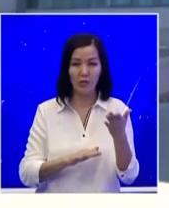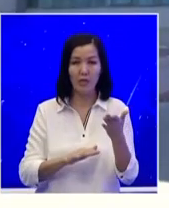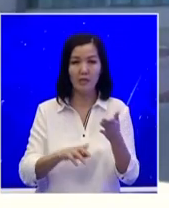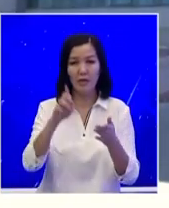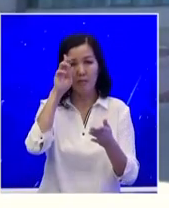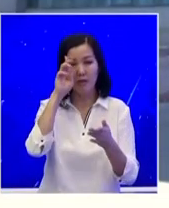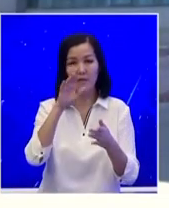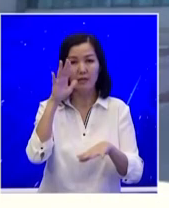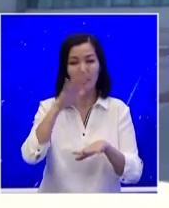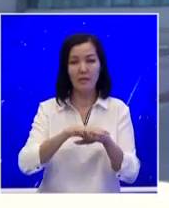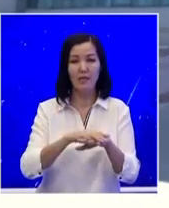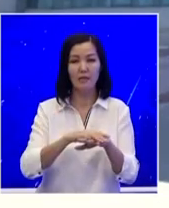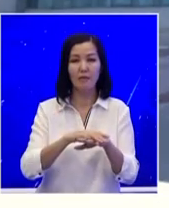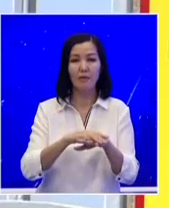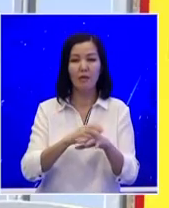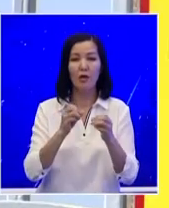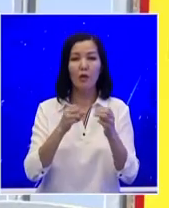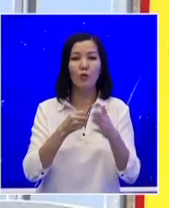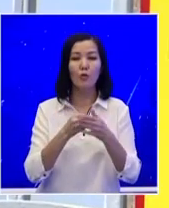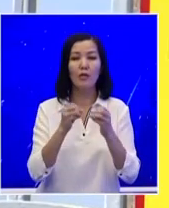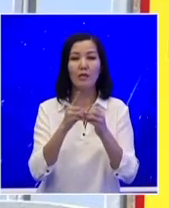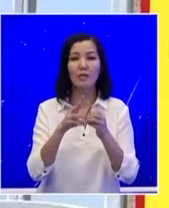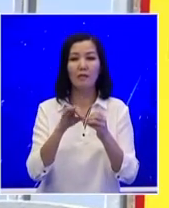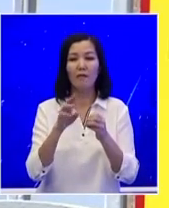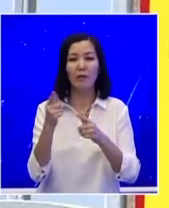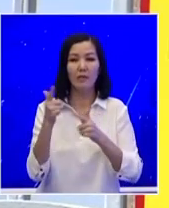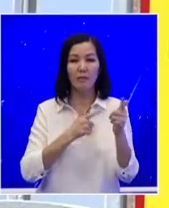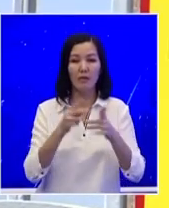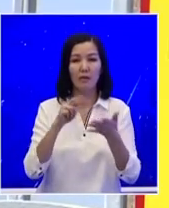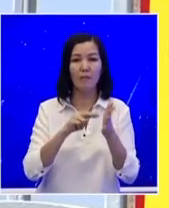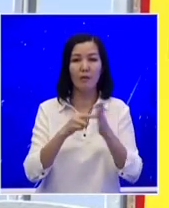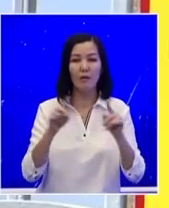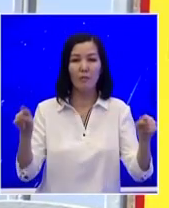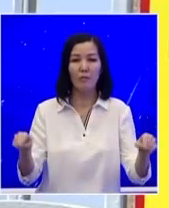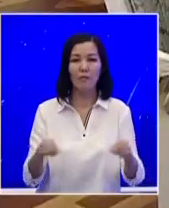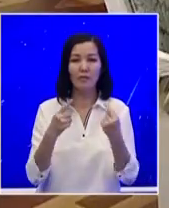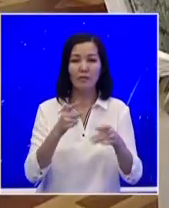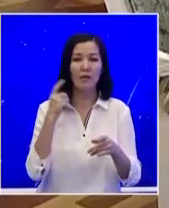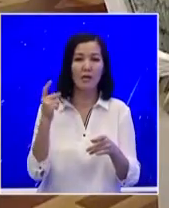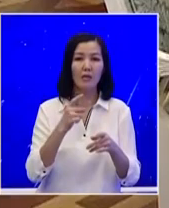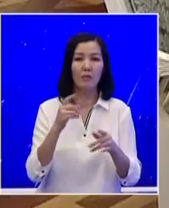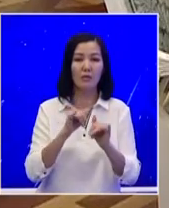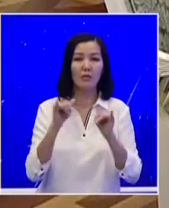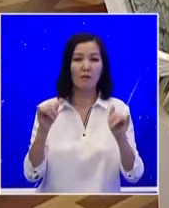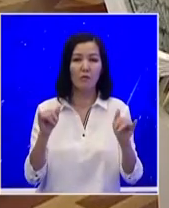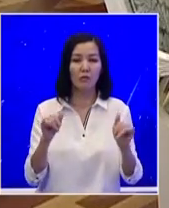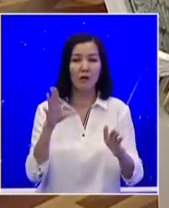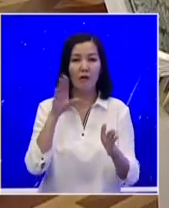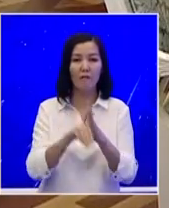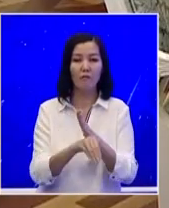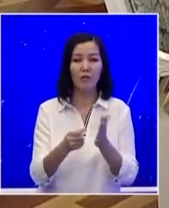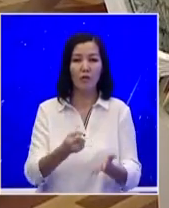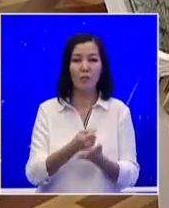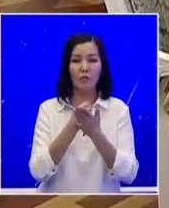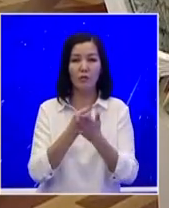правительству и Нацбанку до 11 мая необходимо подготовить план по восстановлению экономического роста, включающий